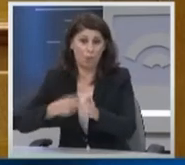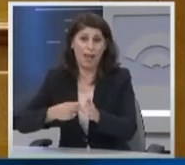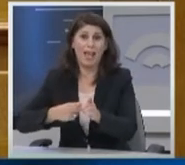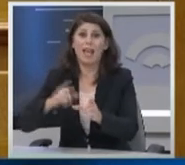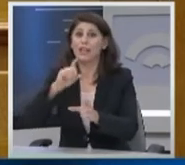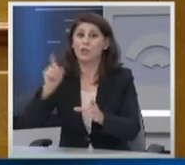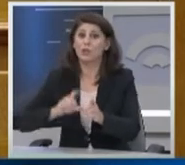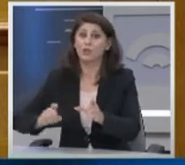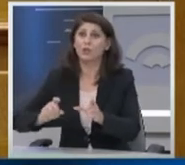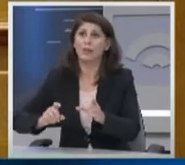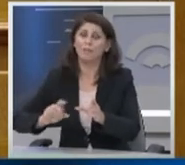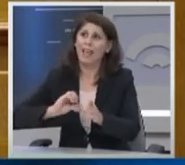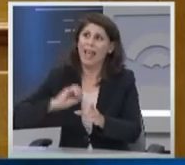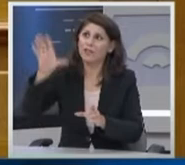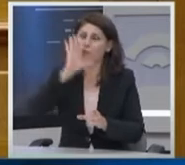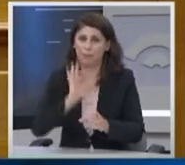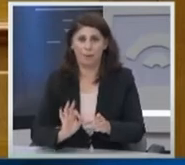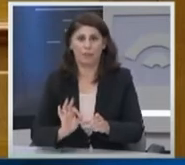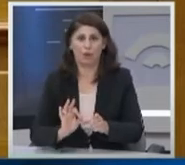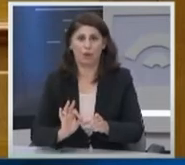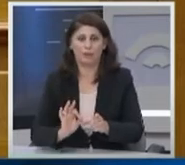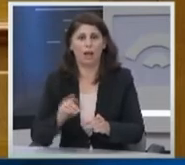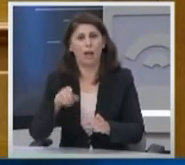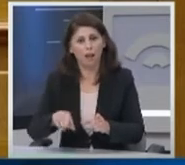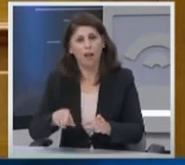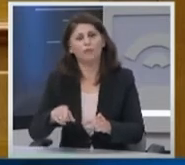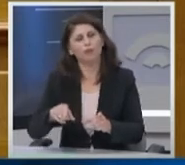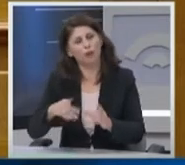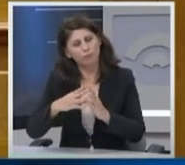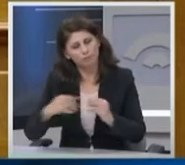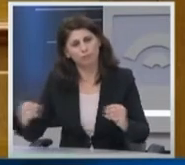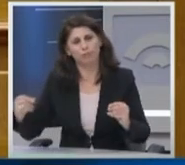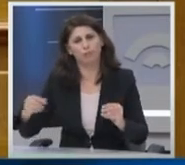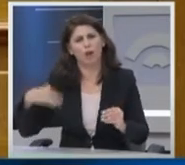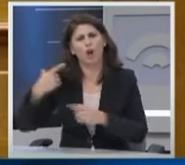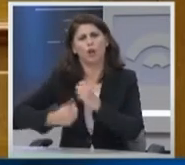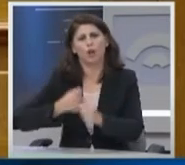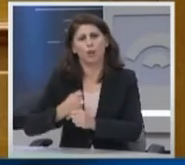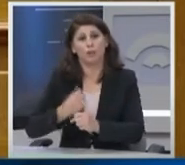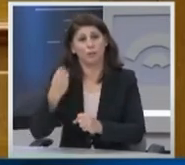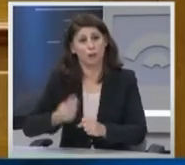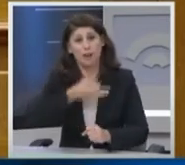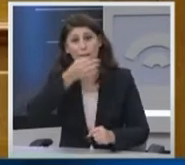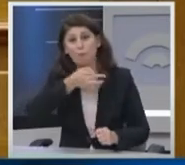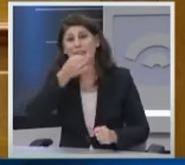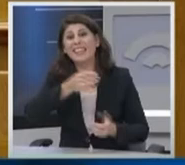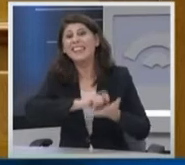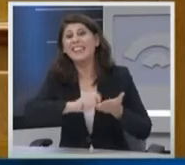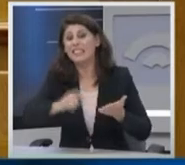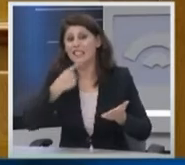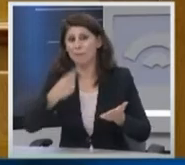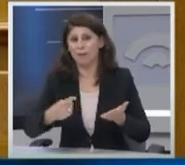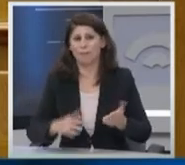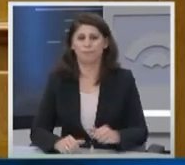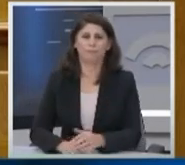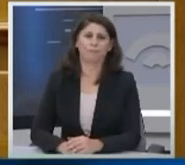παρουσία? Όμως αυτό το ερώτημα έχει απαντηθεί εδώ και καιρό και πολύ καθαρά από το στίχονος ποιητή.